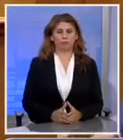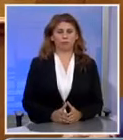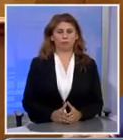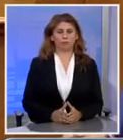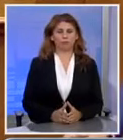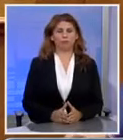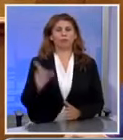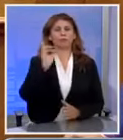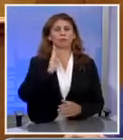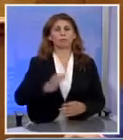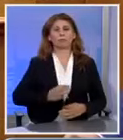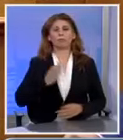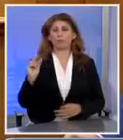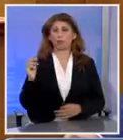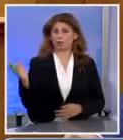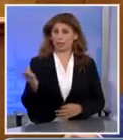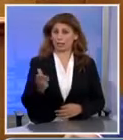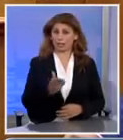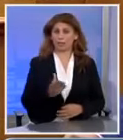Κυρίες και κύριοι βουλευτές,